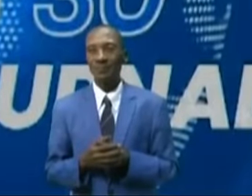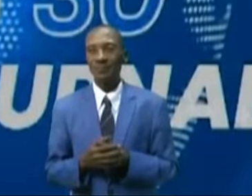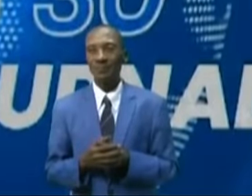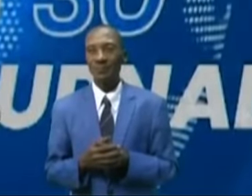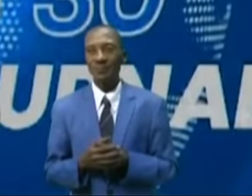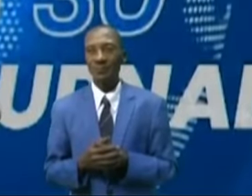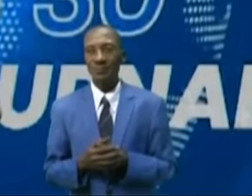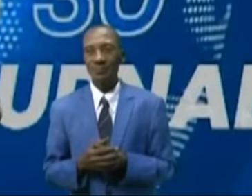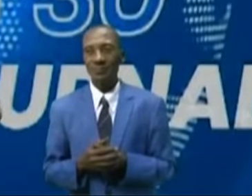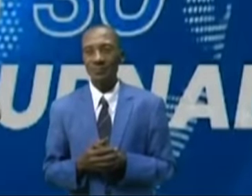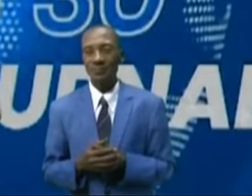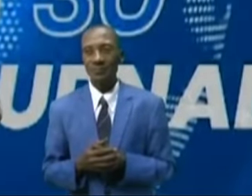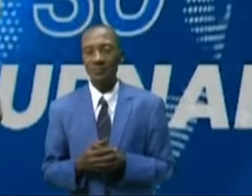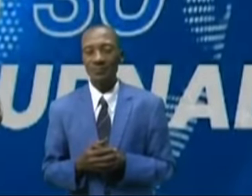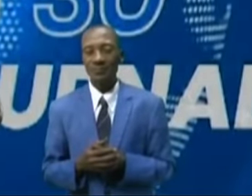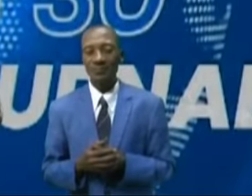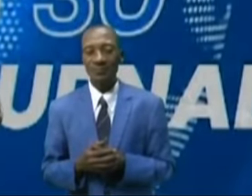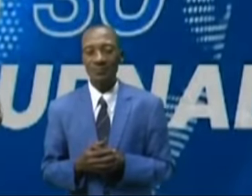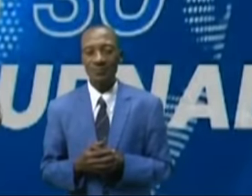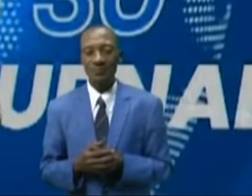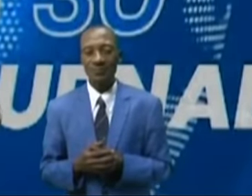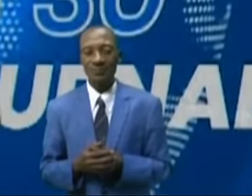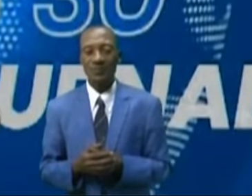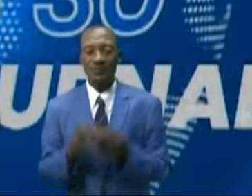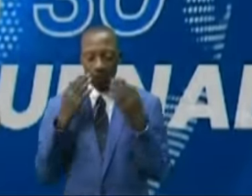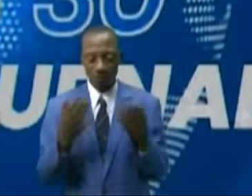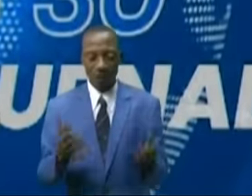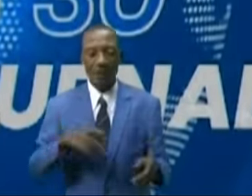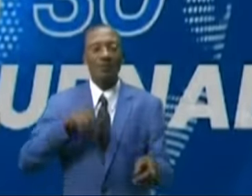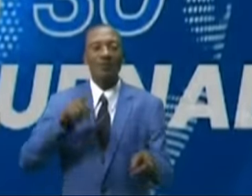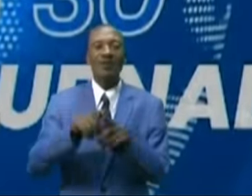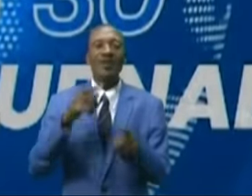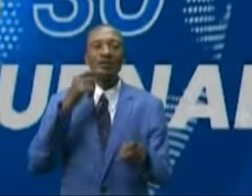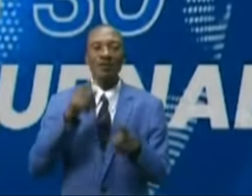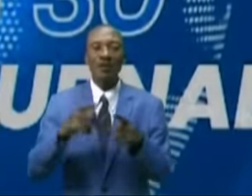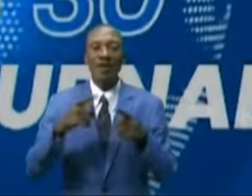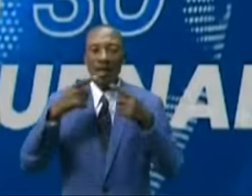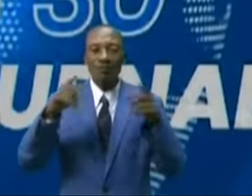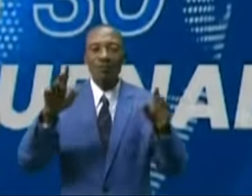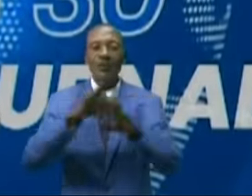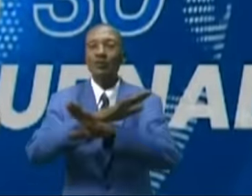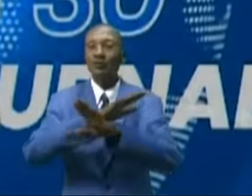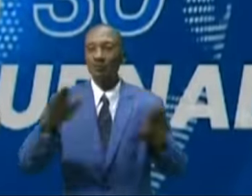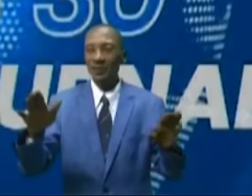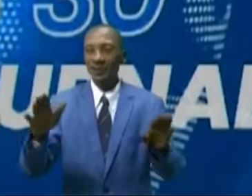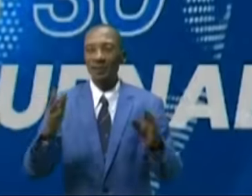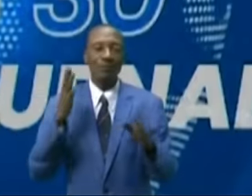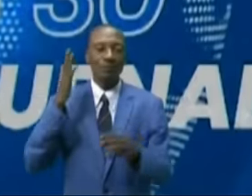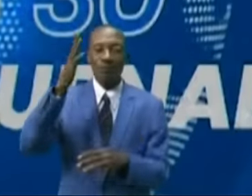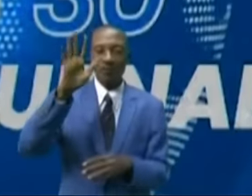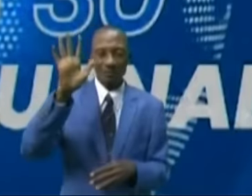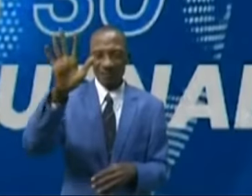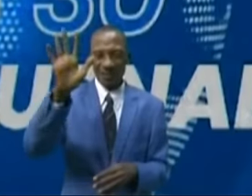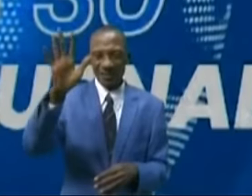C'est par cette revue de presse que nous bouclons complètement ce journal. Mesdames et messieurs, merci de nous avoir